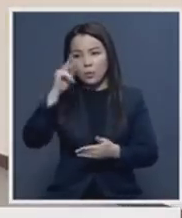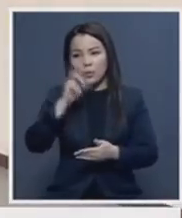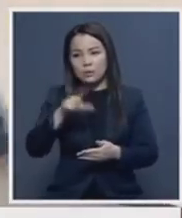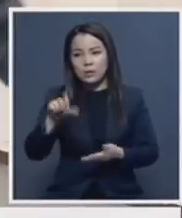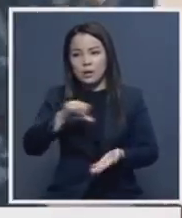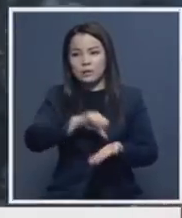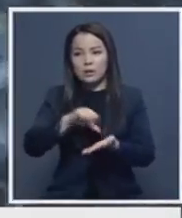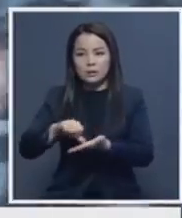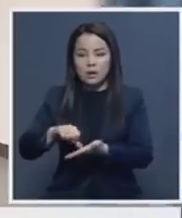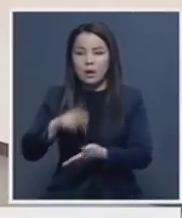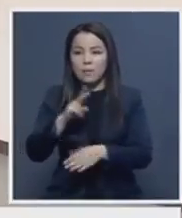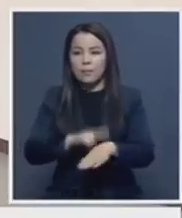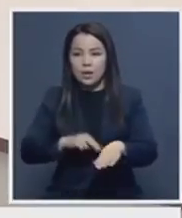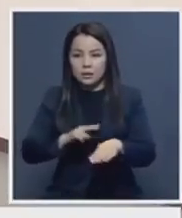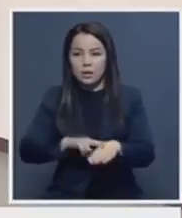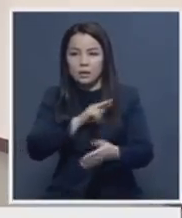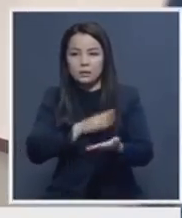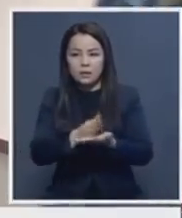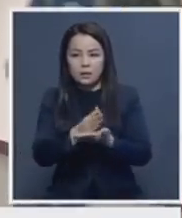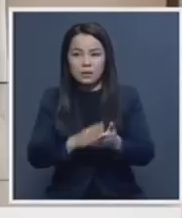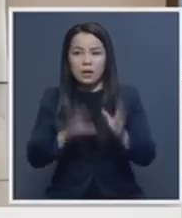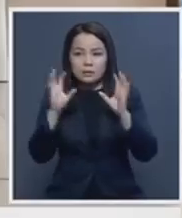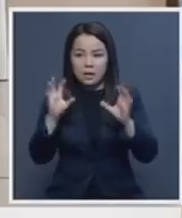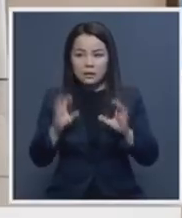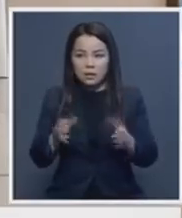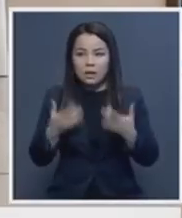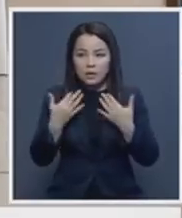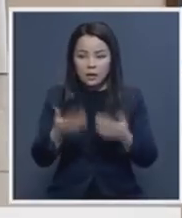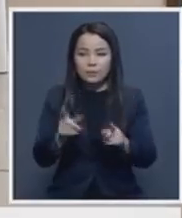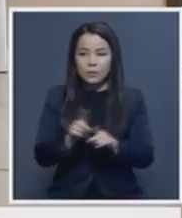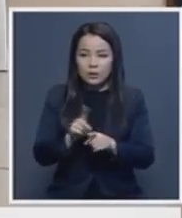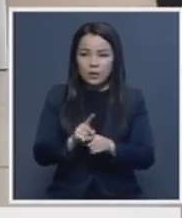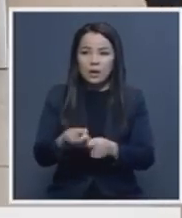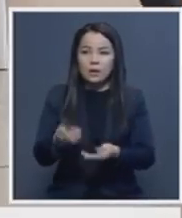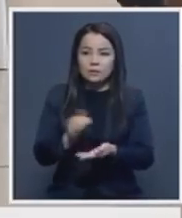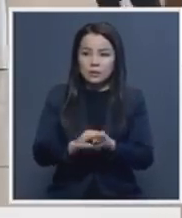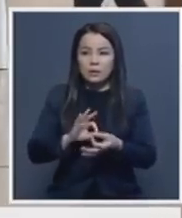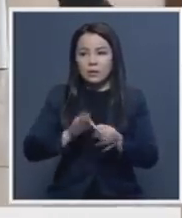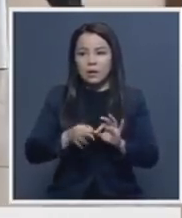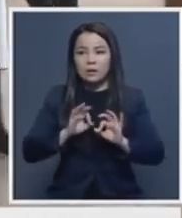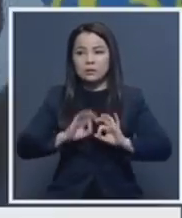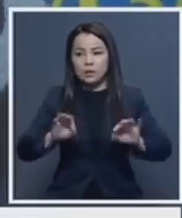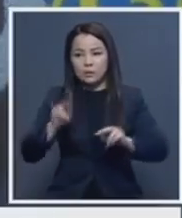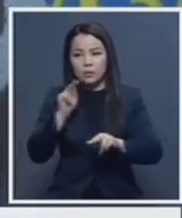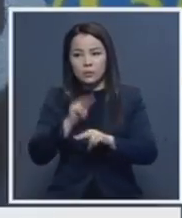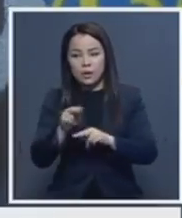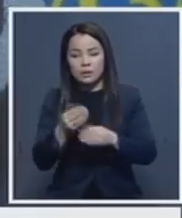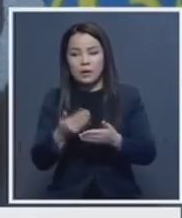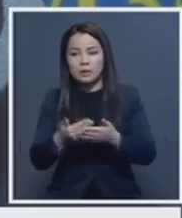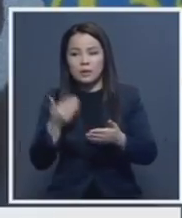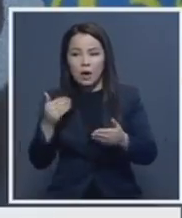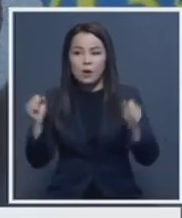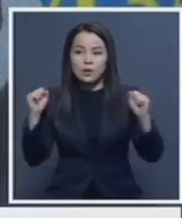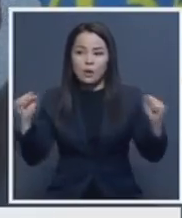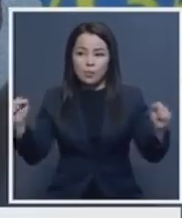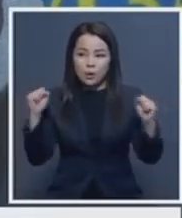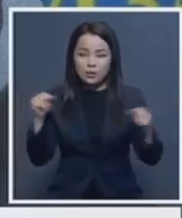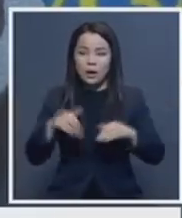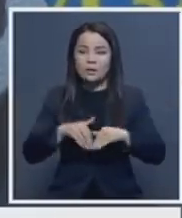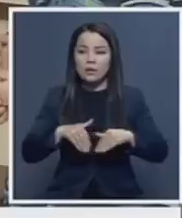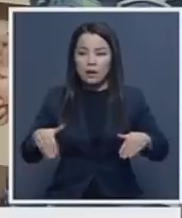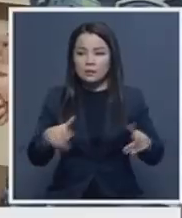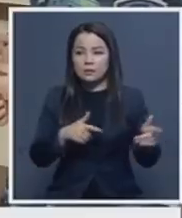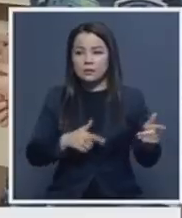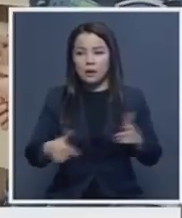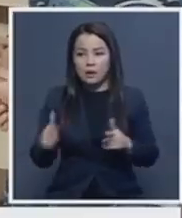кірген. Полиция қызметкерлері оларды заң талаптарымен таныстырып, келеңсіздіктердің алдын алуға үйретеді. Спорттық, саптық,